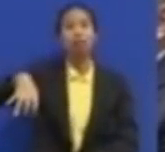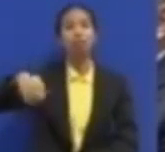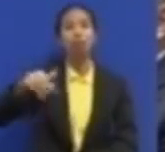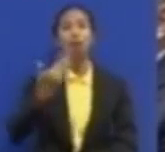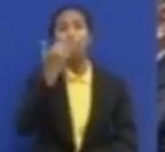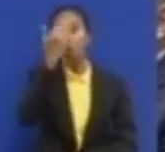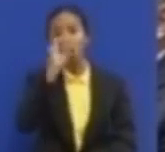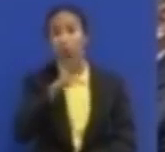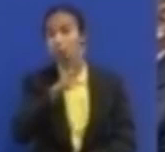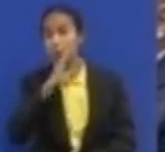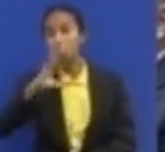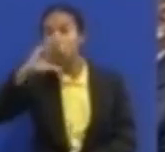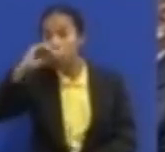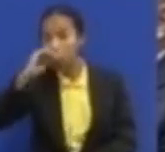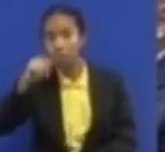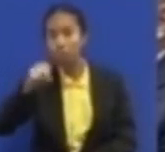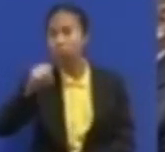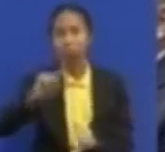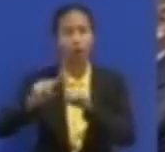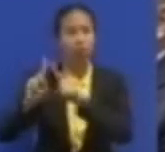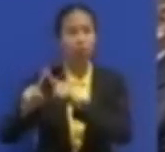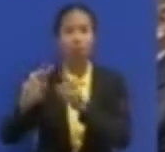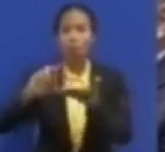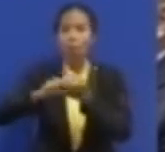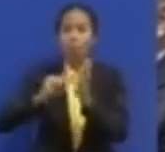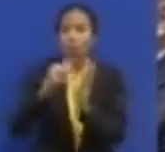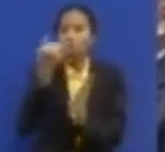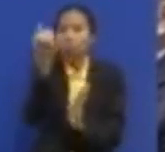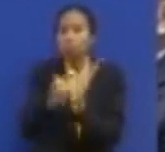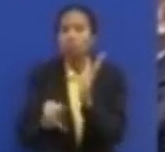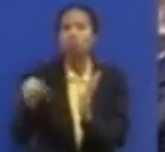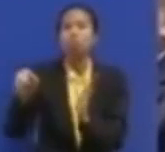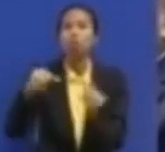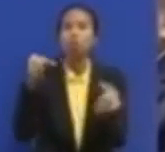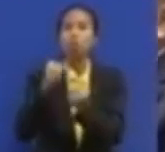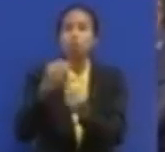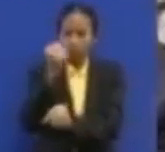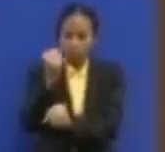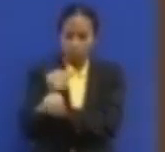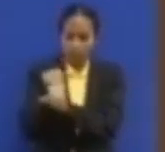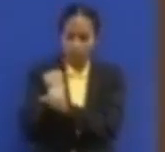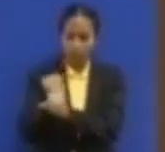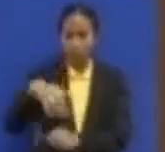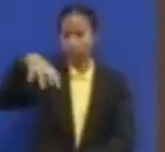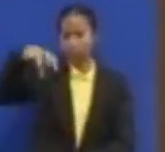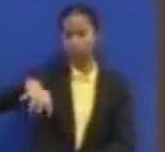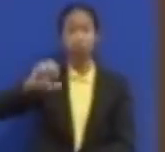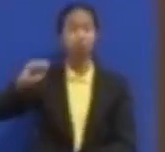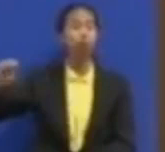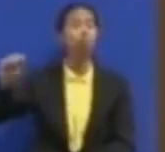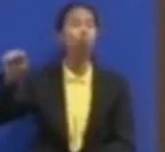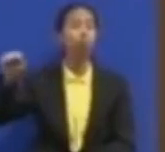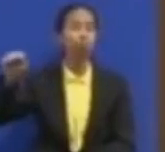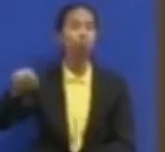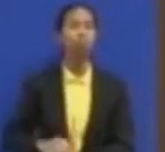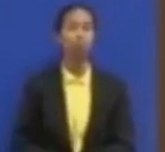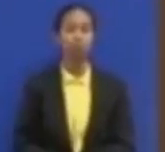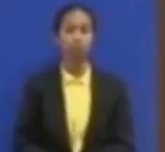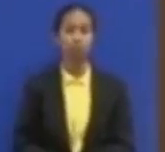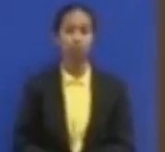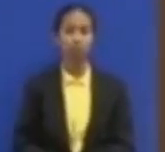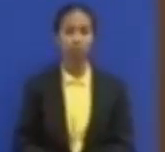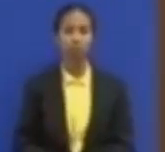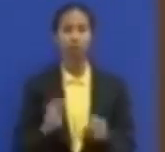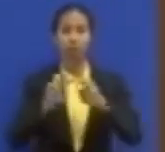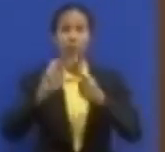ๆก็ตามครับท่านประธานครับมันถือเป็นการปฏิบัติหน้าที่ในสภาผู้แทนราษฎรเรื่องที่สองก็คือท่านประธานป